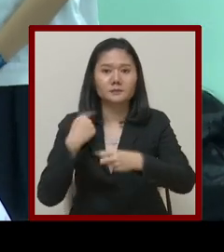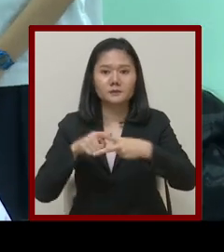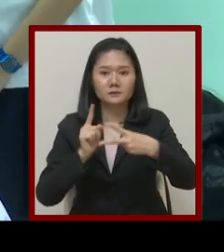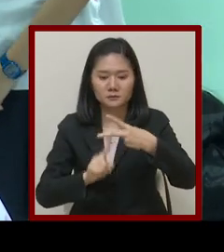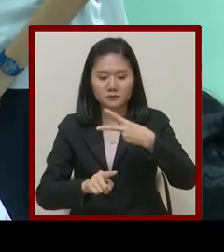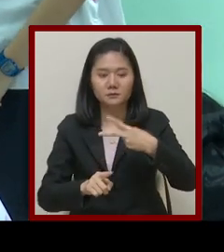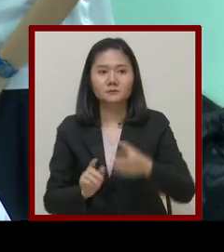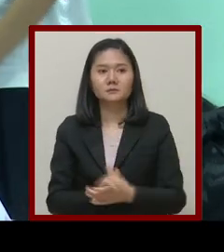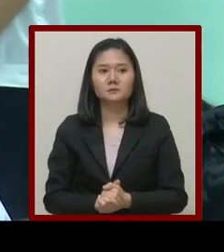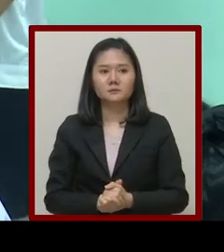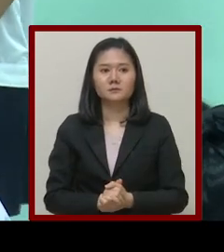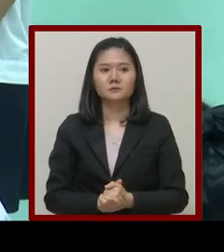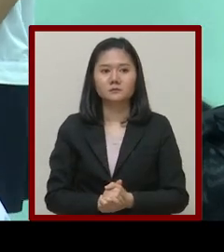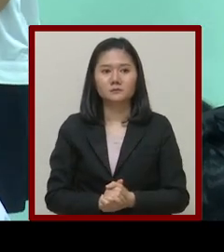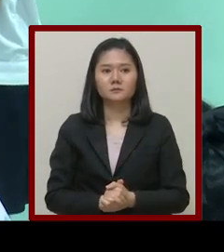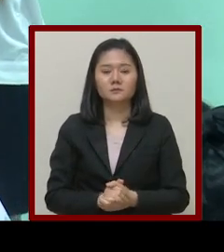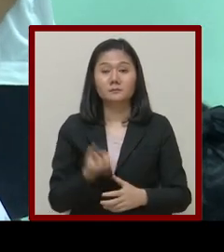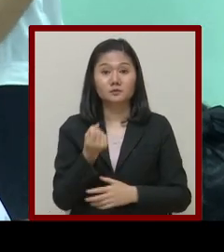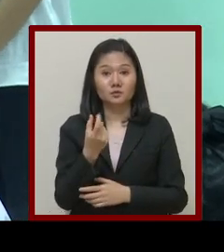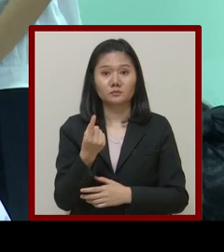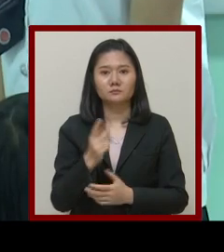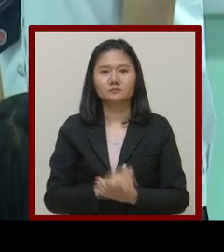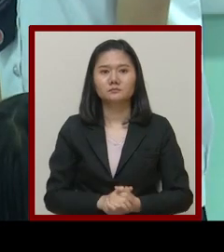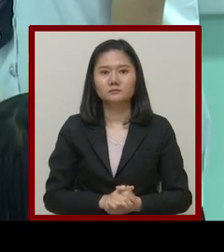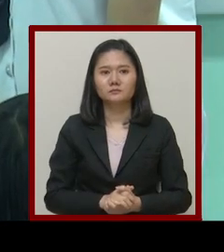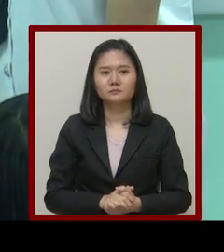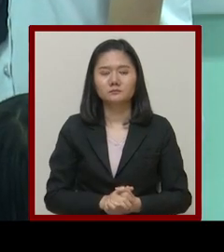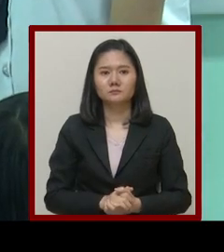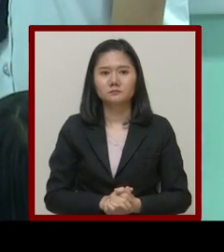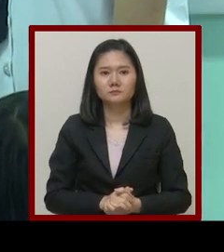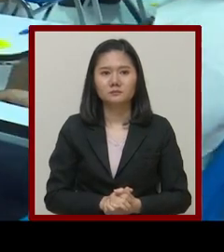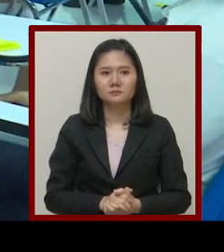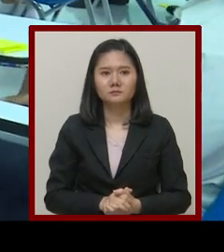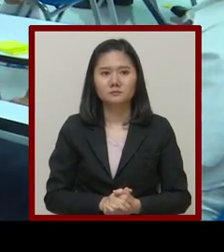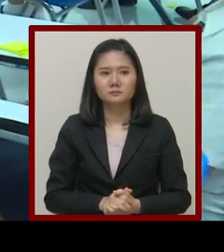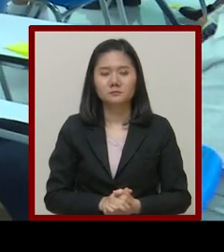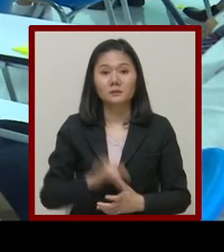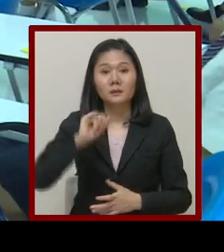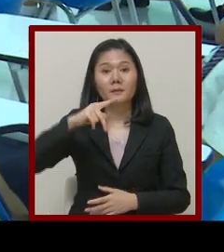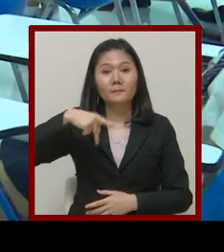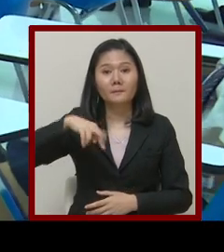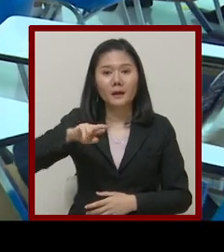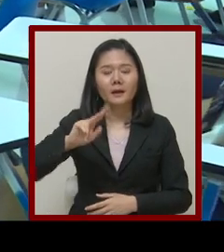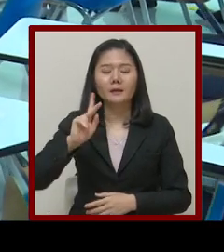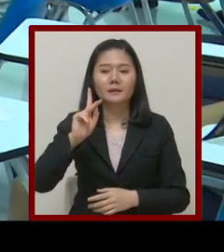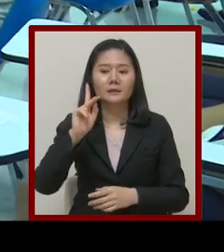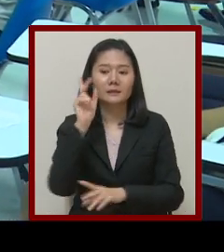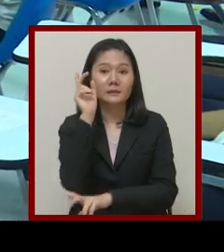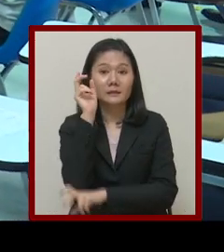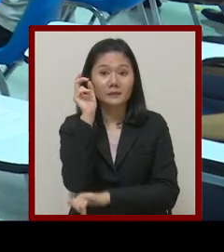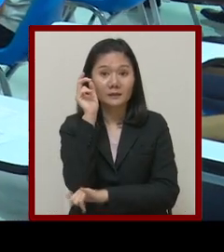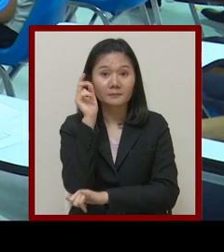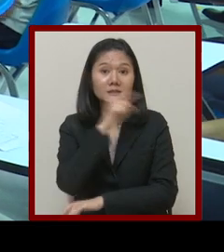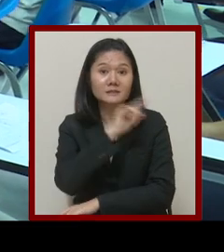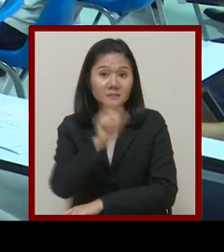ะคะขอพูดถึงลูกประคบแบบสดก่อนนะคะมีดังนี้ค่ะไผ่ขมิ้นชันขมิ้นอ้อยใบ